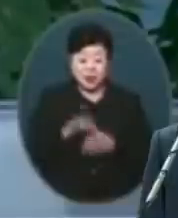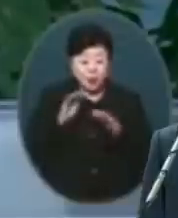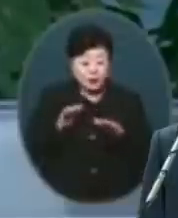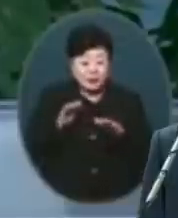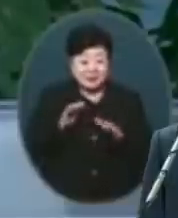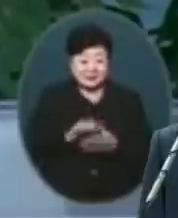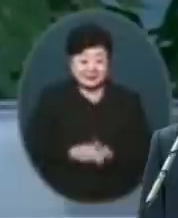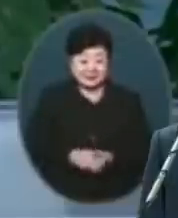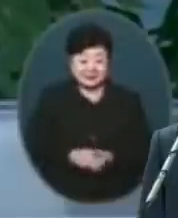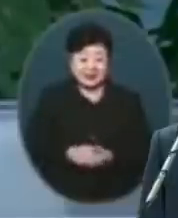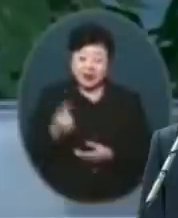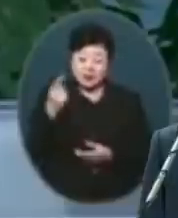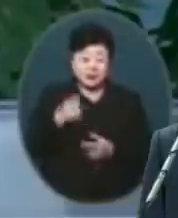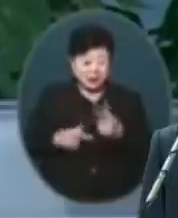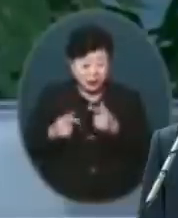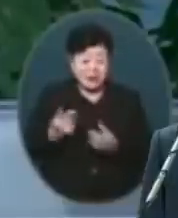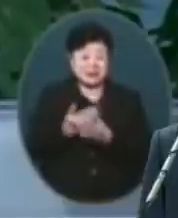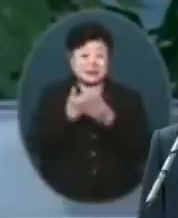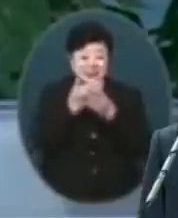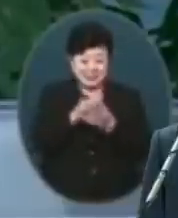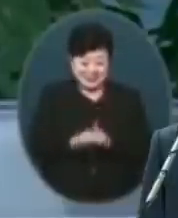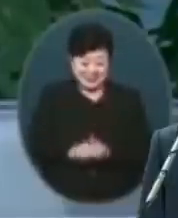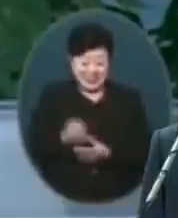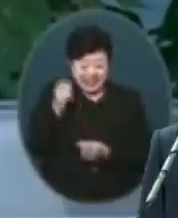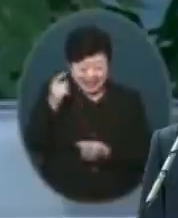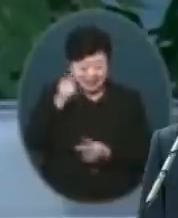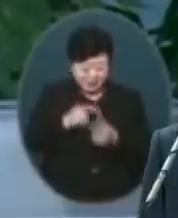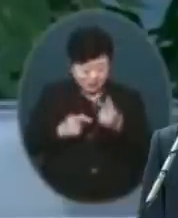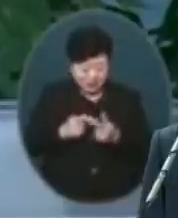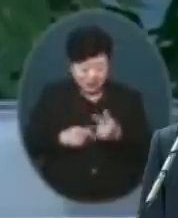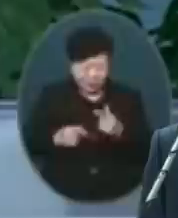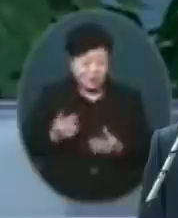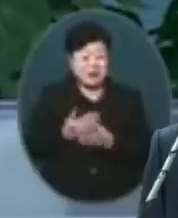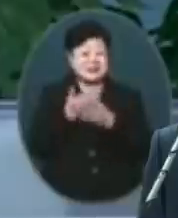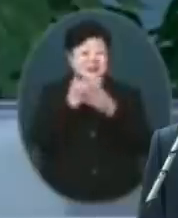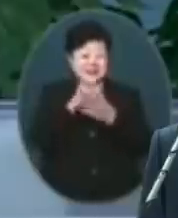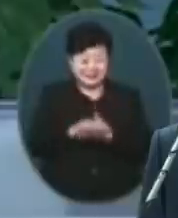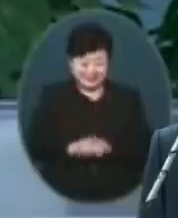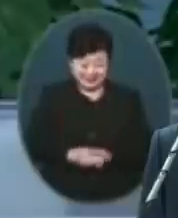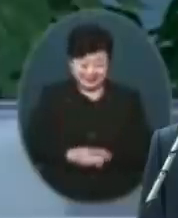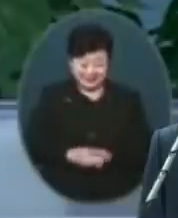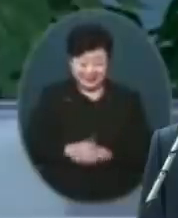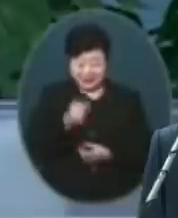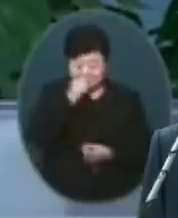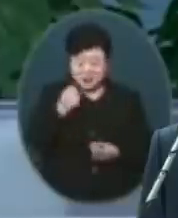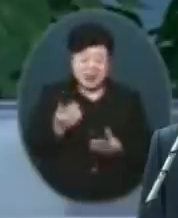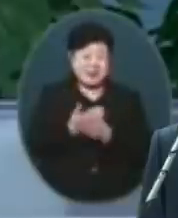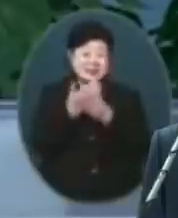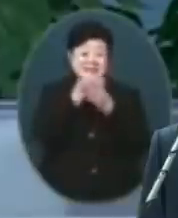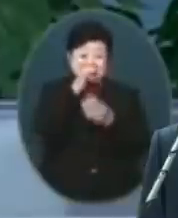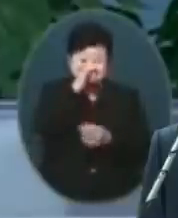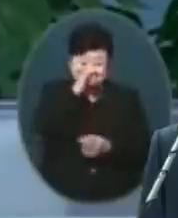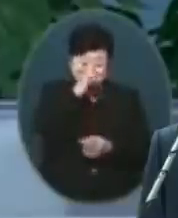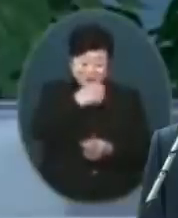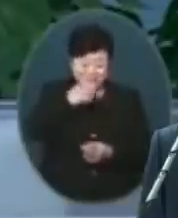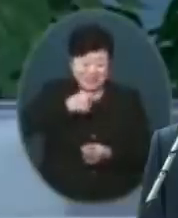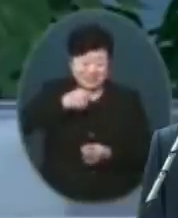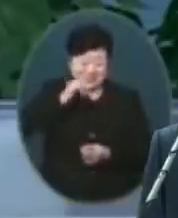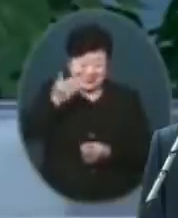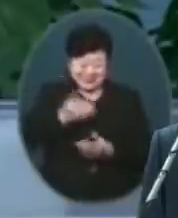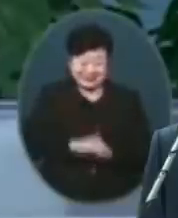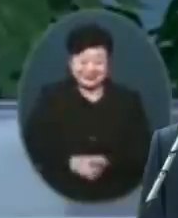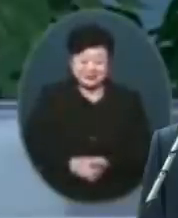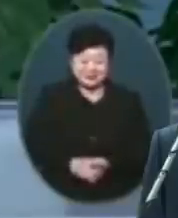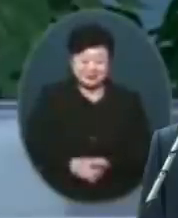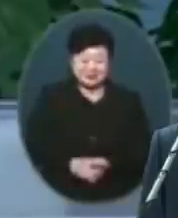오늘은 어제보다 내일은 오늘보다 더 나아지고 향상되려면 꿈을 꾸어야 되는 것입니다.